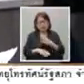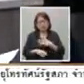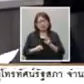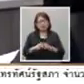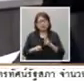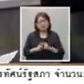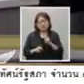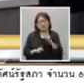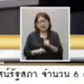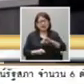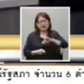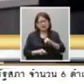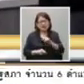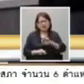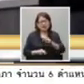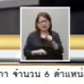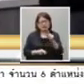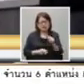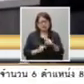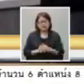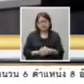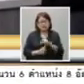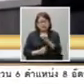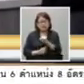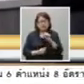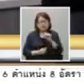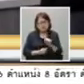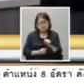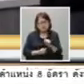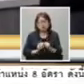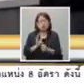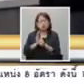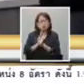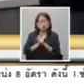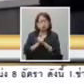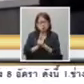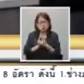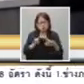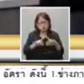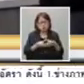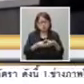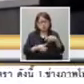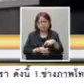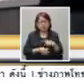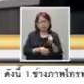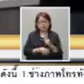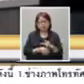คมสมาชิกสภาผู้แทนราษฎรจังหวัดอุดรธานีพรรคเพื่อไทย